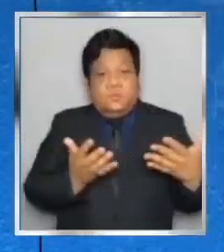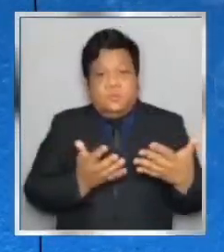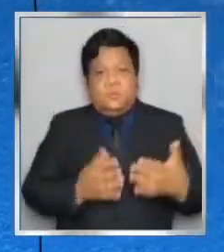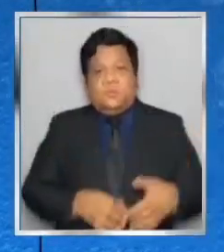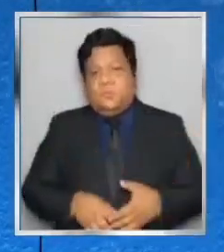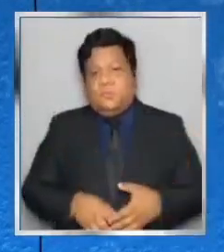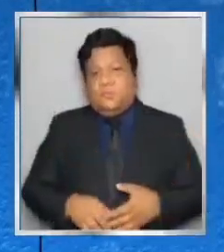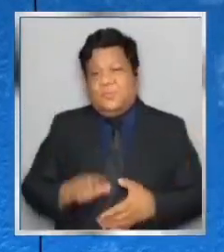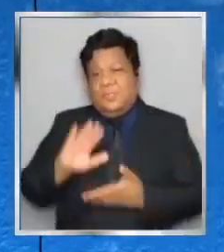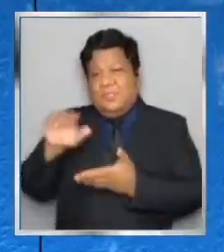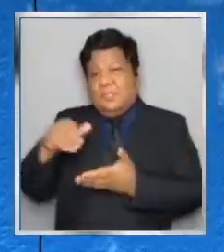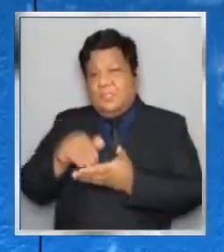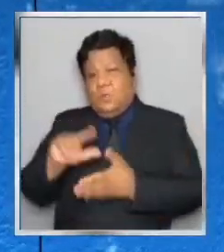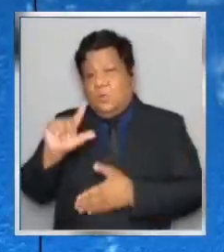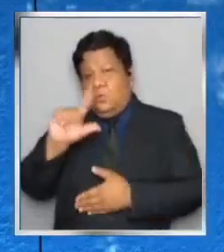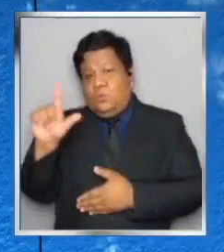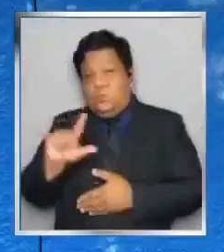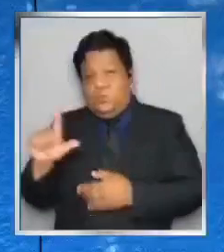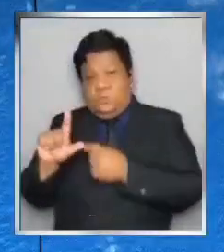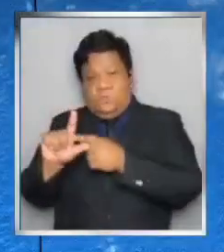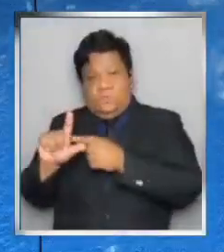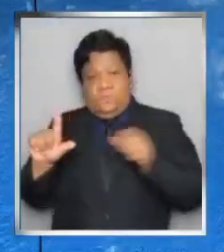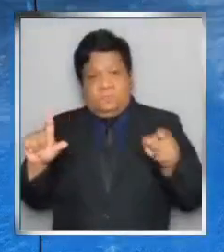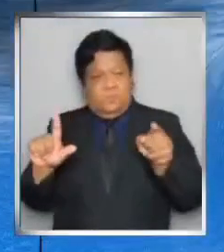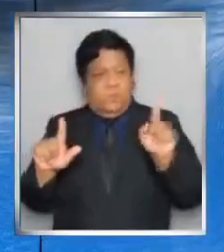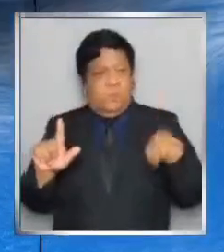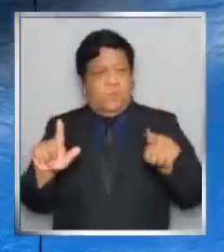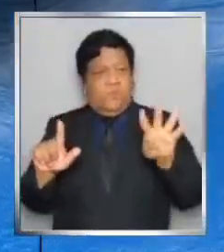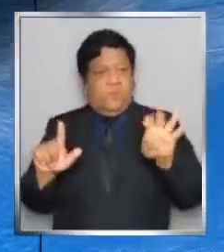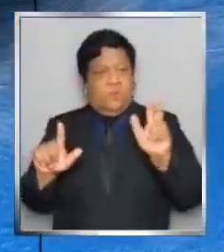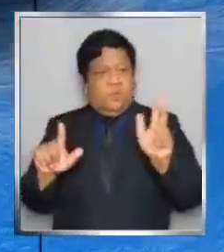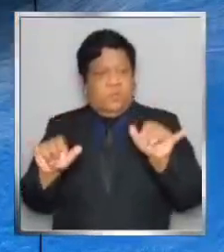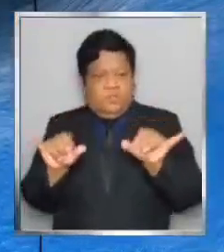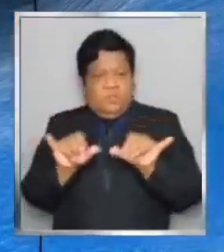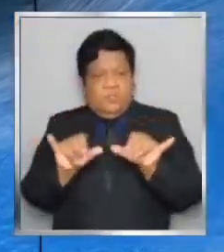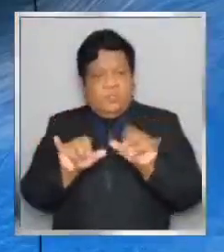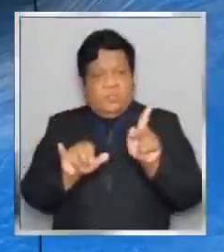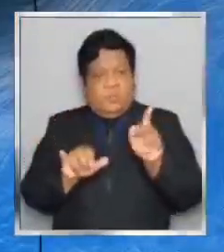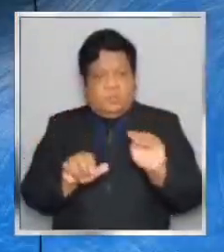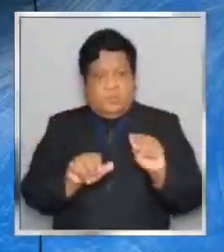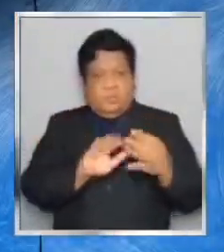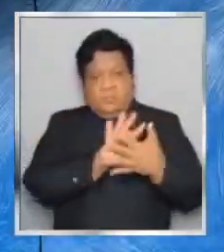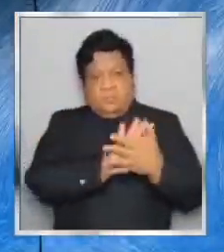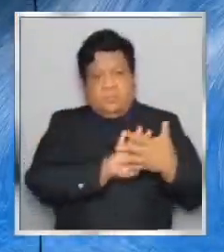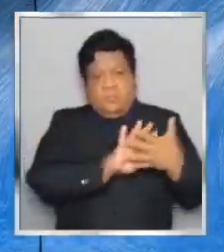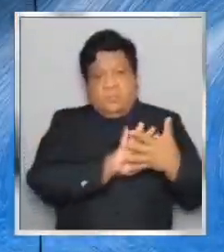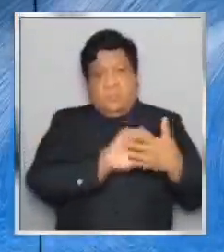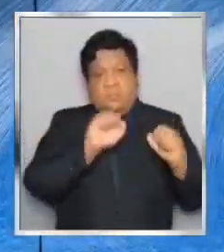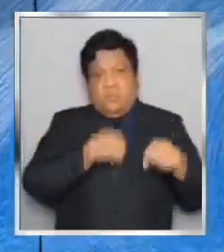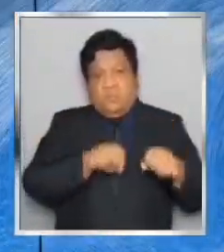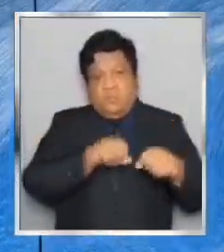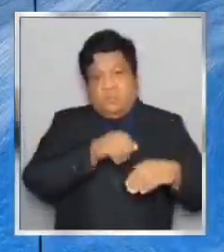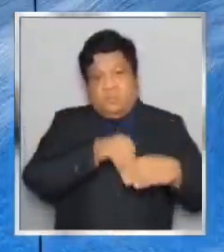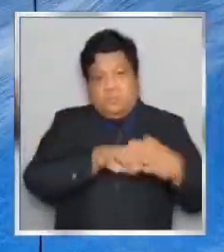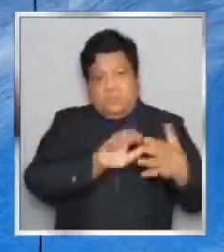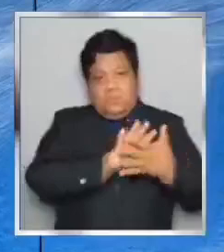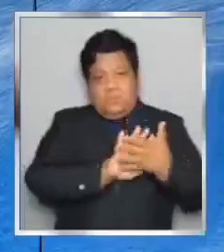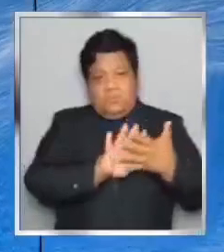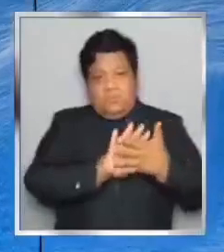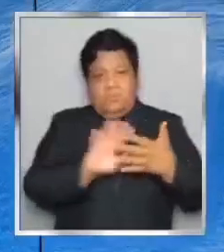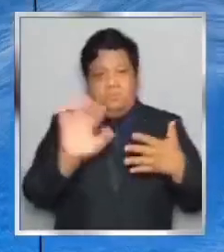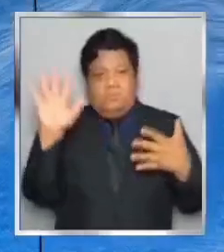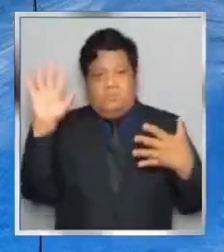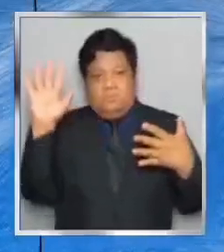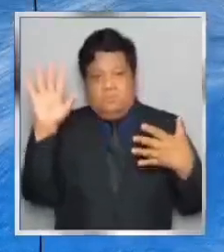Luzon. Base sa wind forecast ng Metro Weather, posibleng pumasok ang nasabing LPA sa ating Philippine Area of Responsibility. Sa